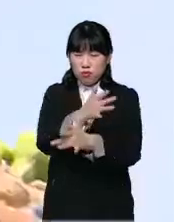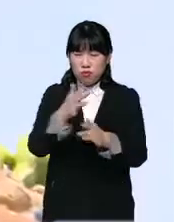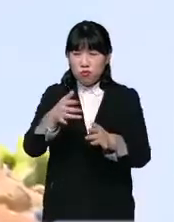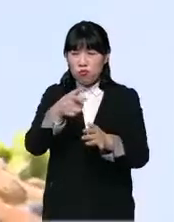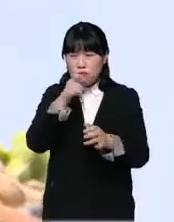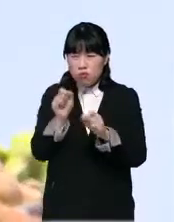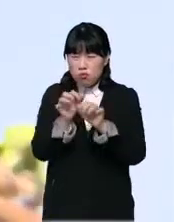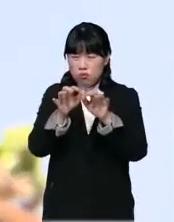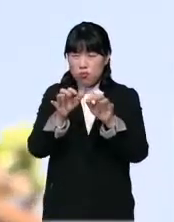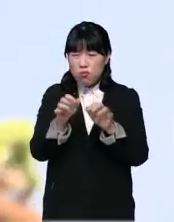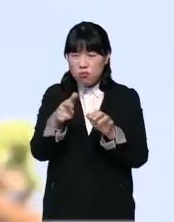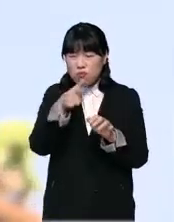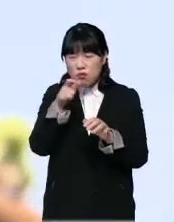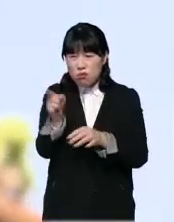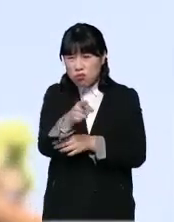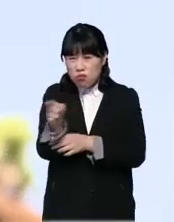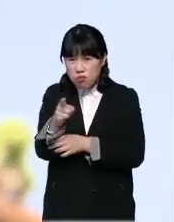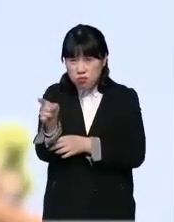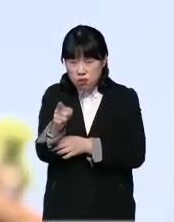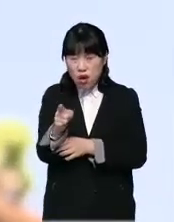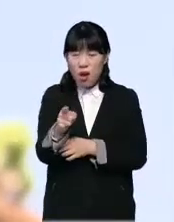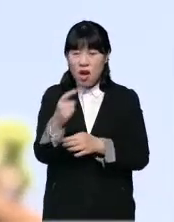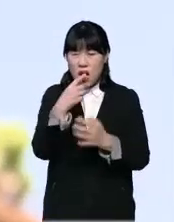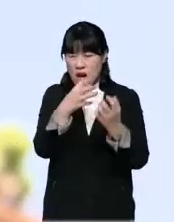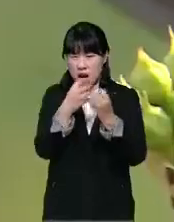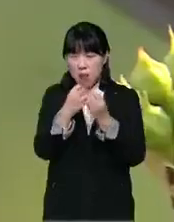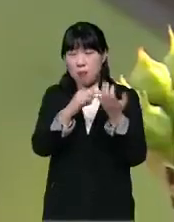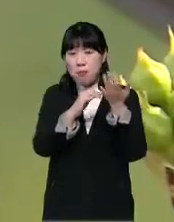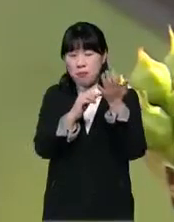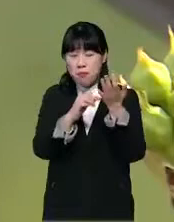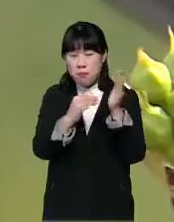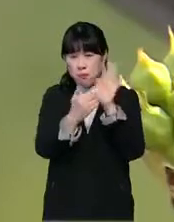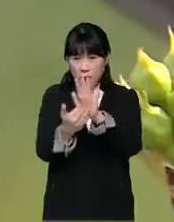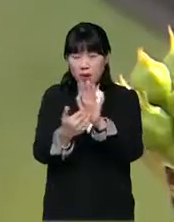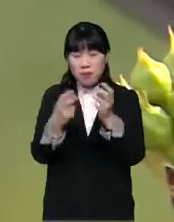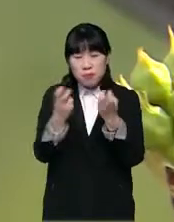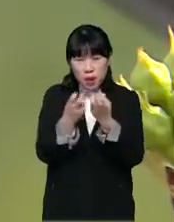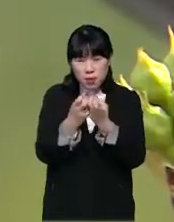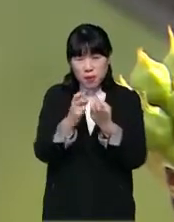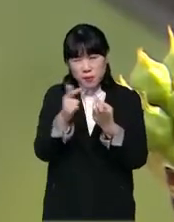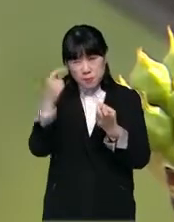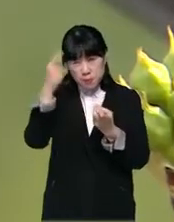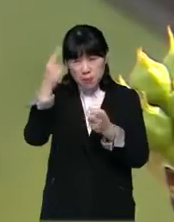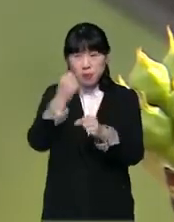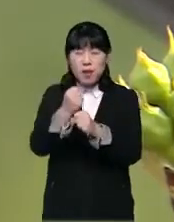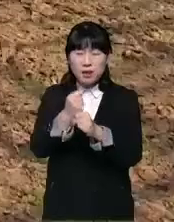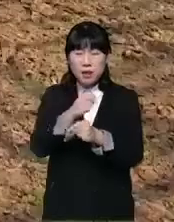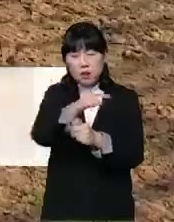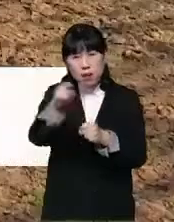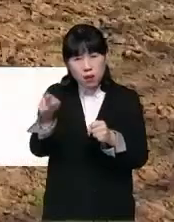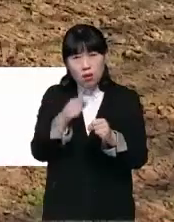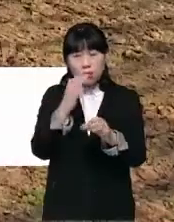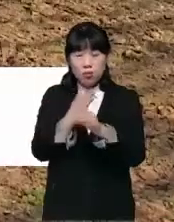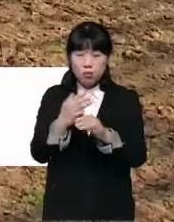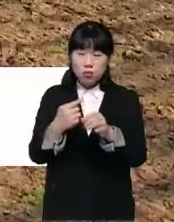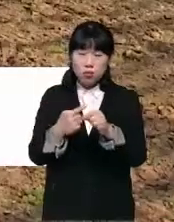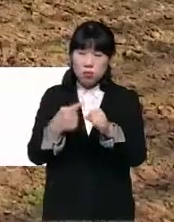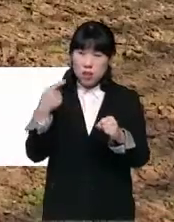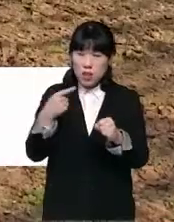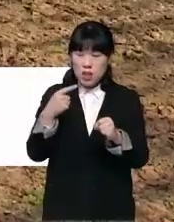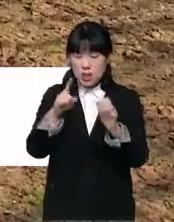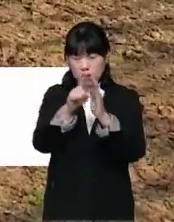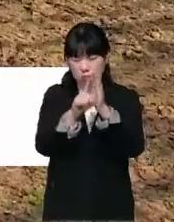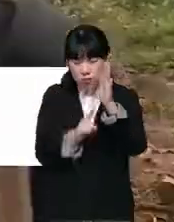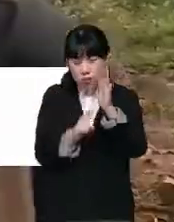뿌려 꽃이 어는 것을 방지하는 살수 법 등 다양한 예방 기술들이 나오고 있습니다 특히 지난해 이상 좋으니